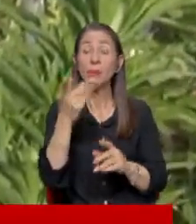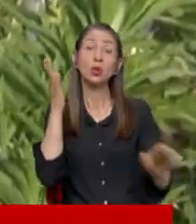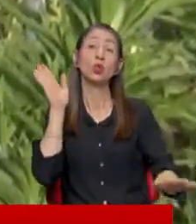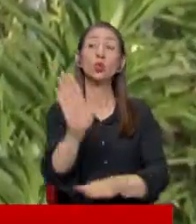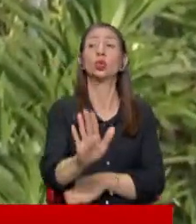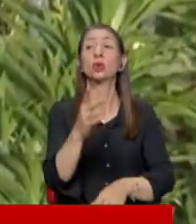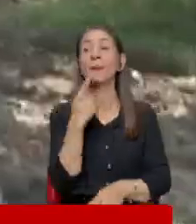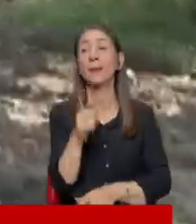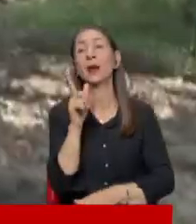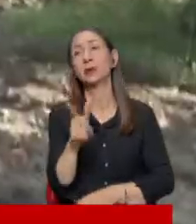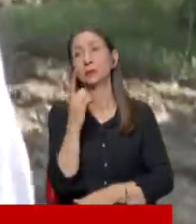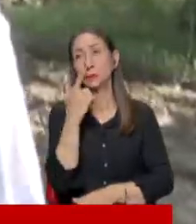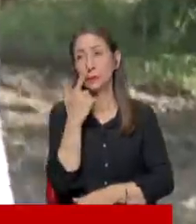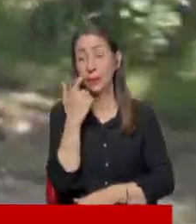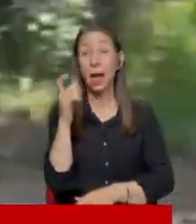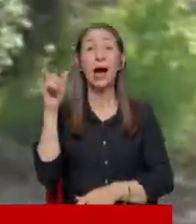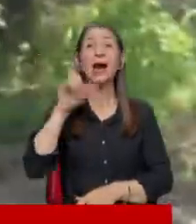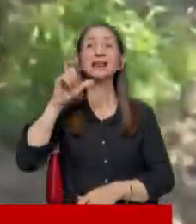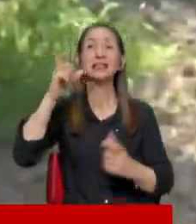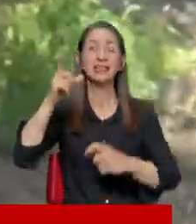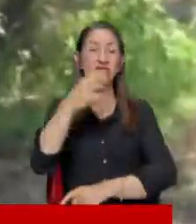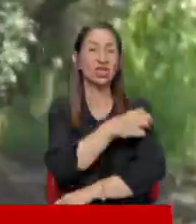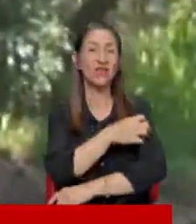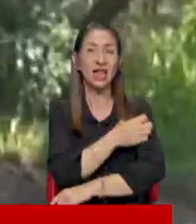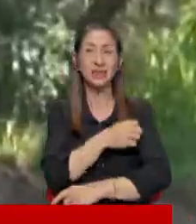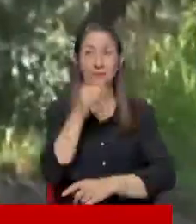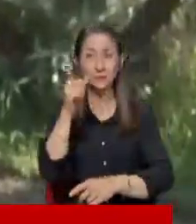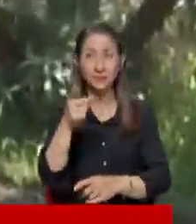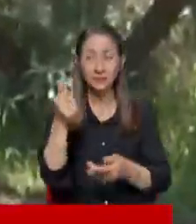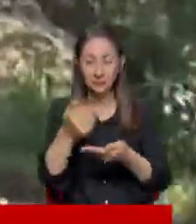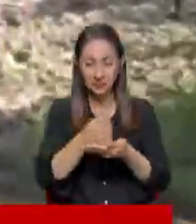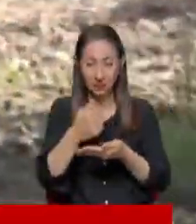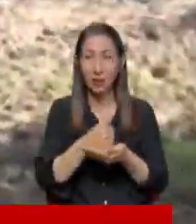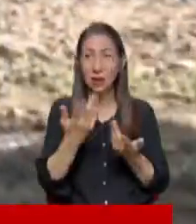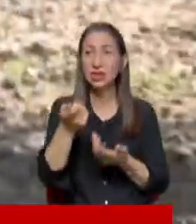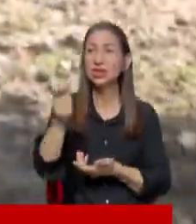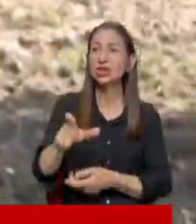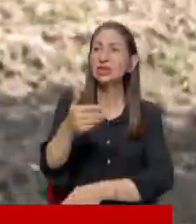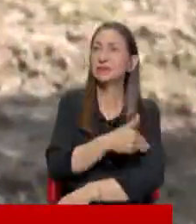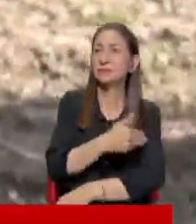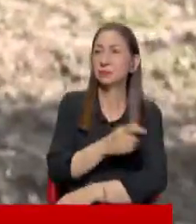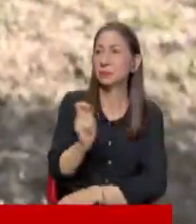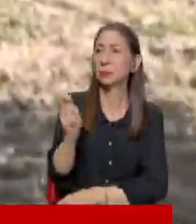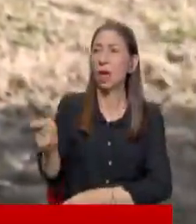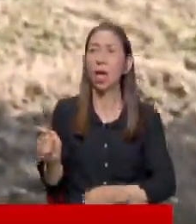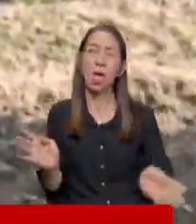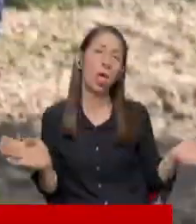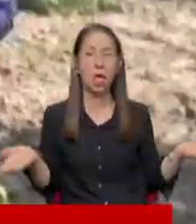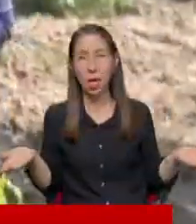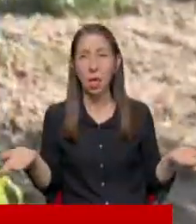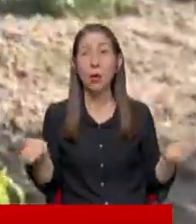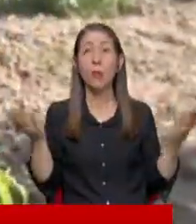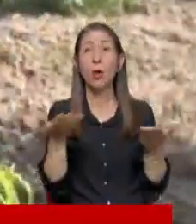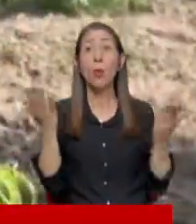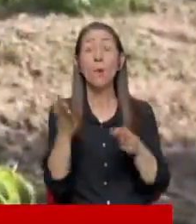dur demek gerekiyor artık. Aydın'da şeftali üreticisi Mehmet Çekici de kazandığıyla ancak işçinin yevmiyesini ödeyebiliyor. Bol